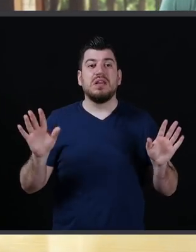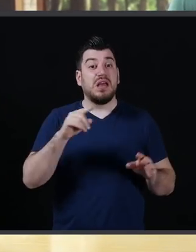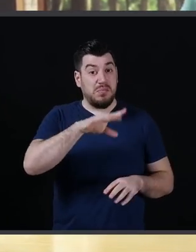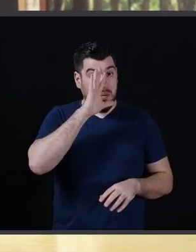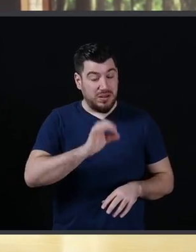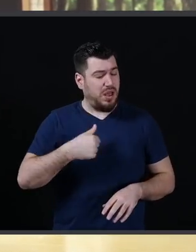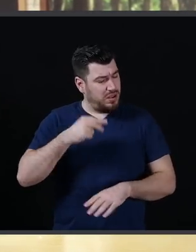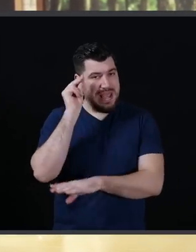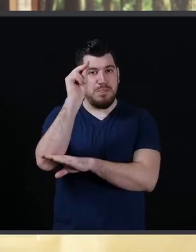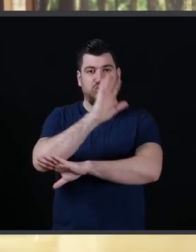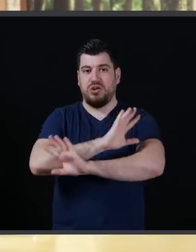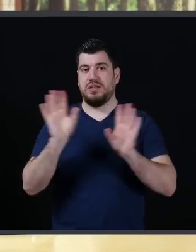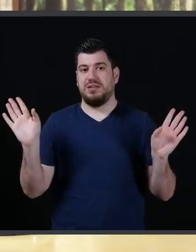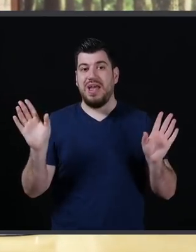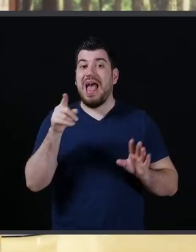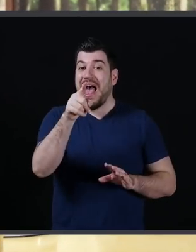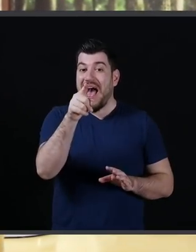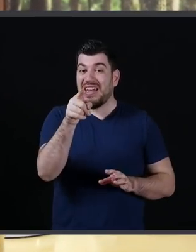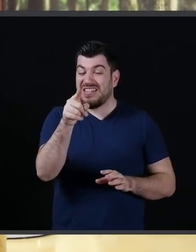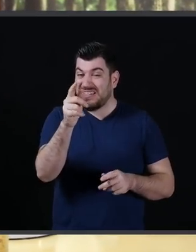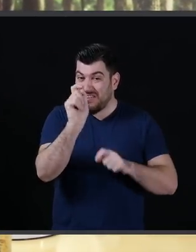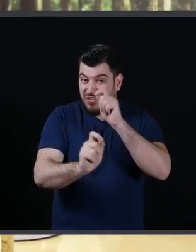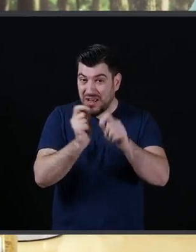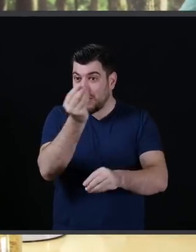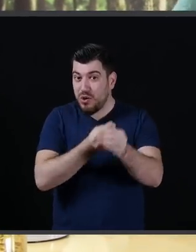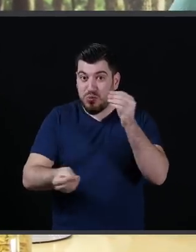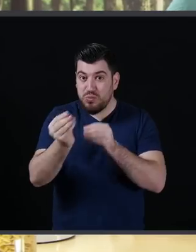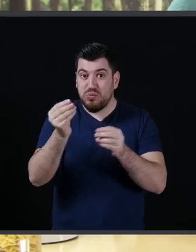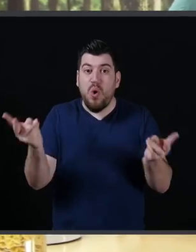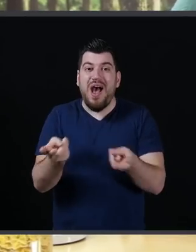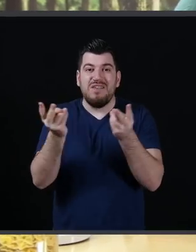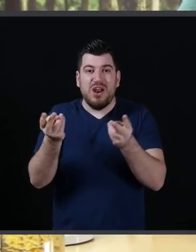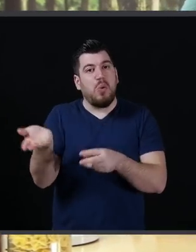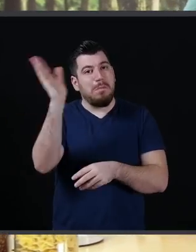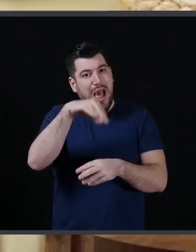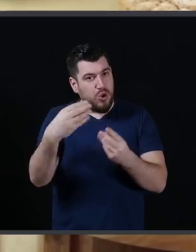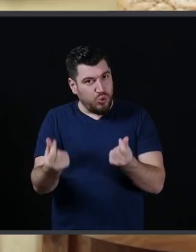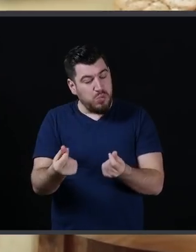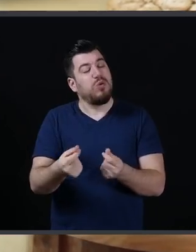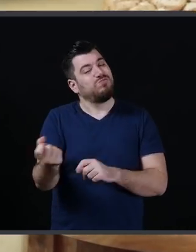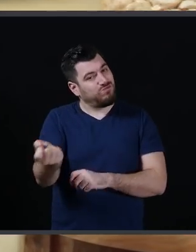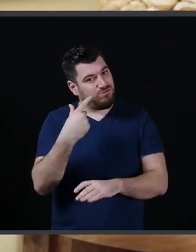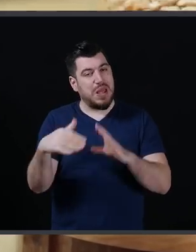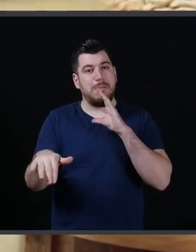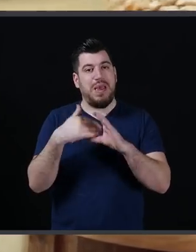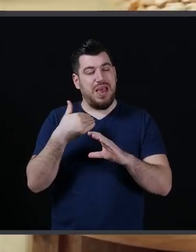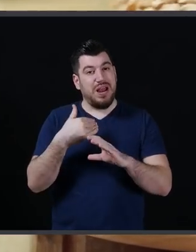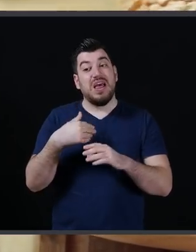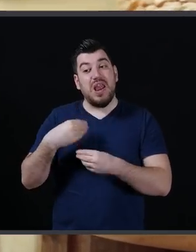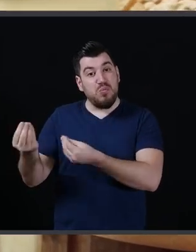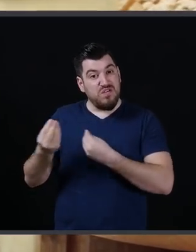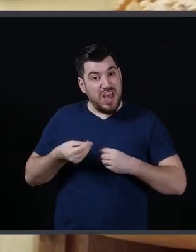% В случае, кого-то есть более афрато кейк, быть, что стоит email в сайтах. И если